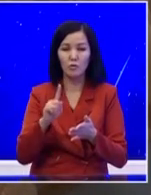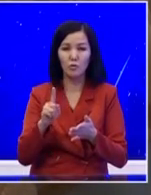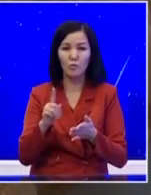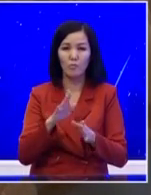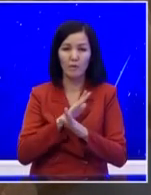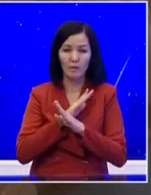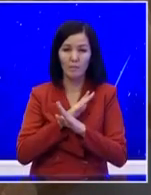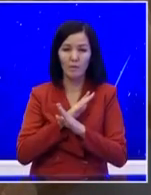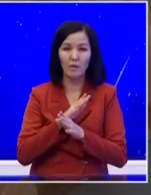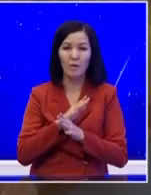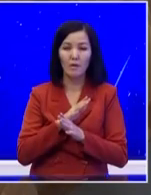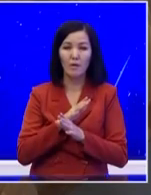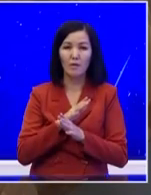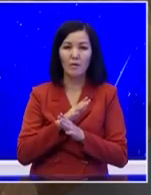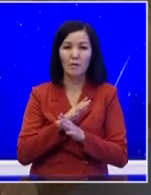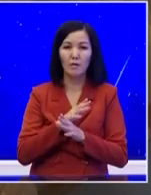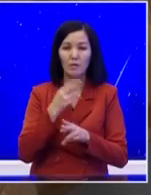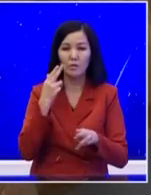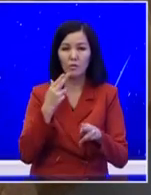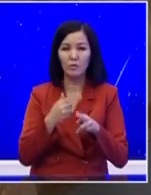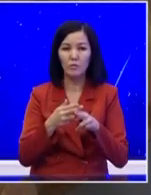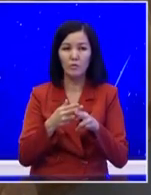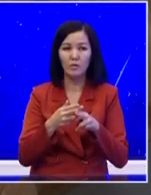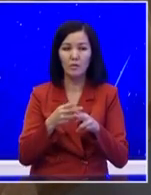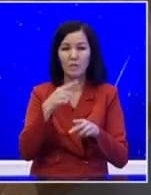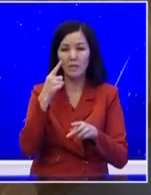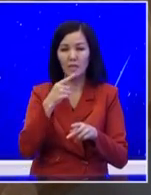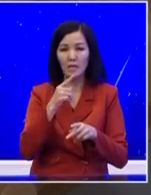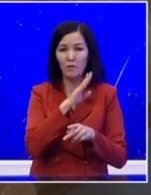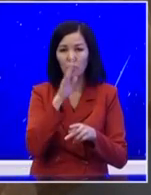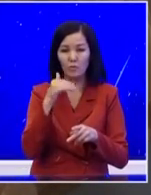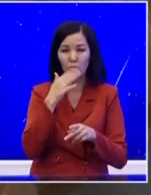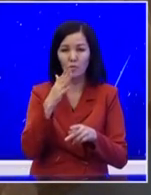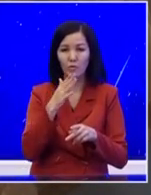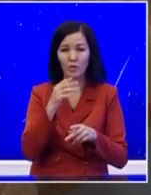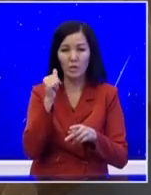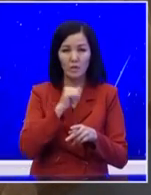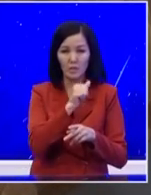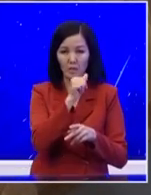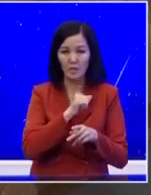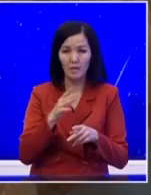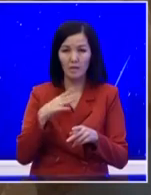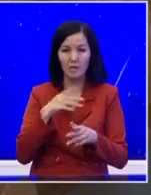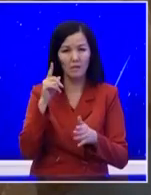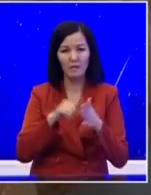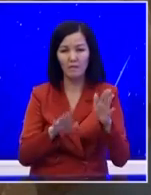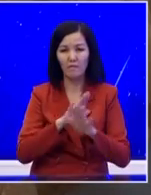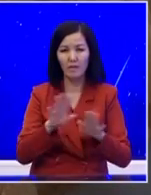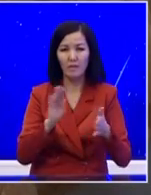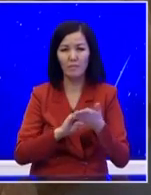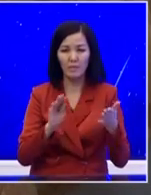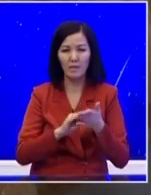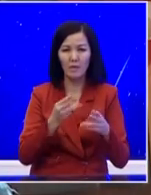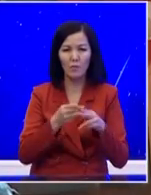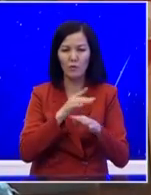Пришла похоронка, сестры скрыли от родителей, что он погиб. Не верилось, писали очень